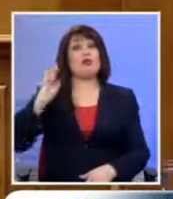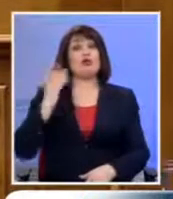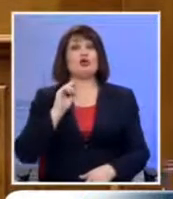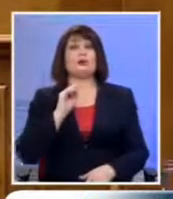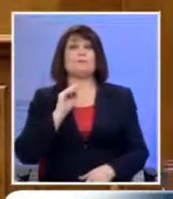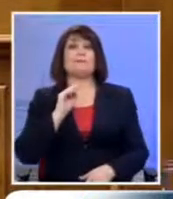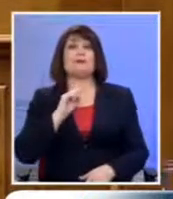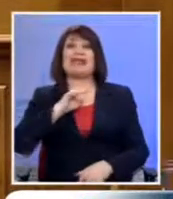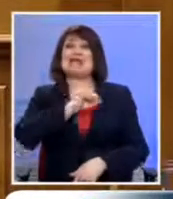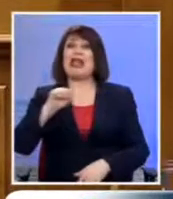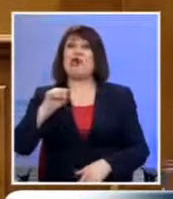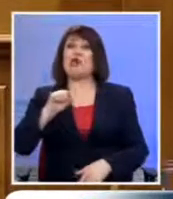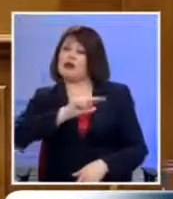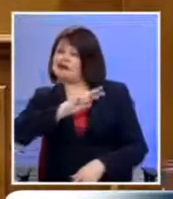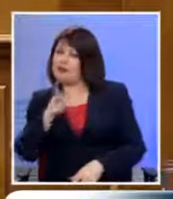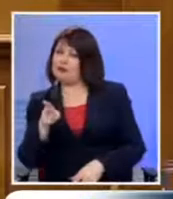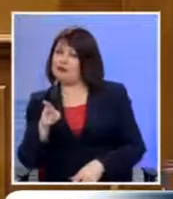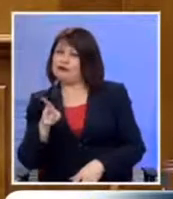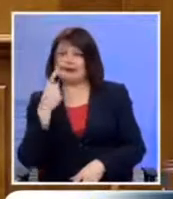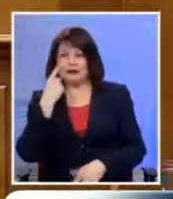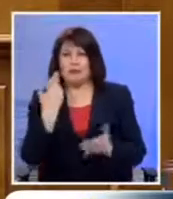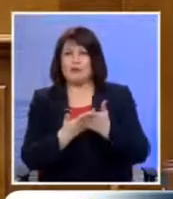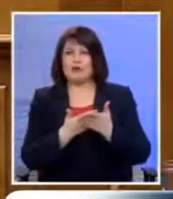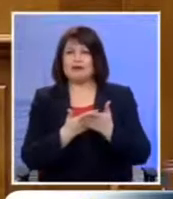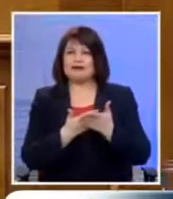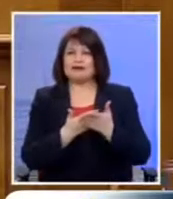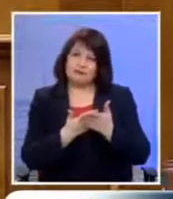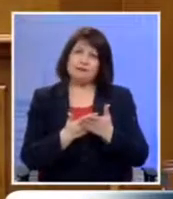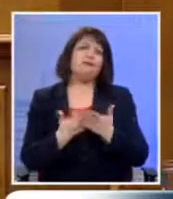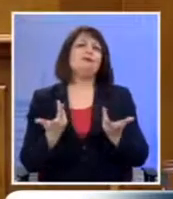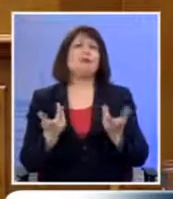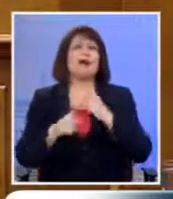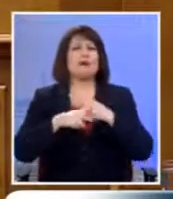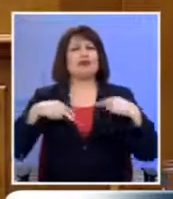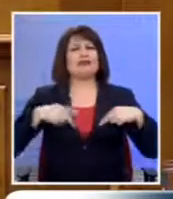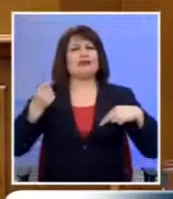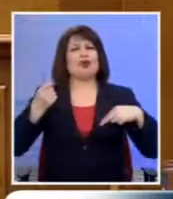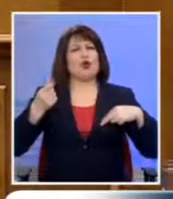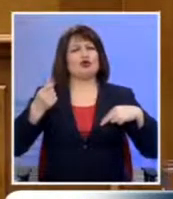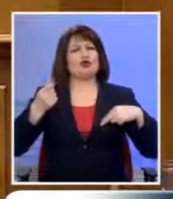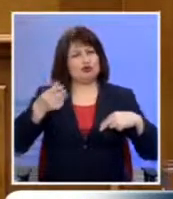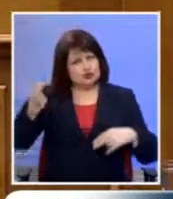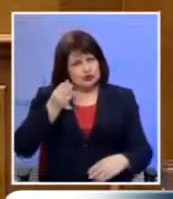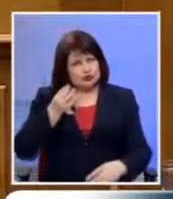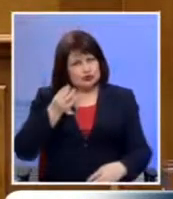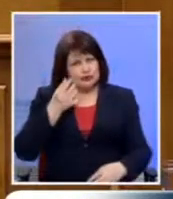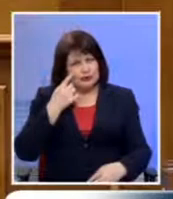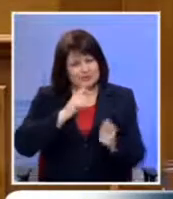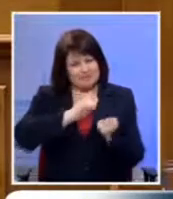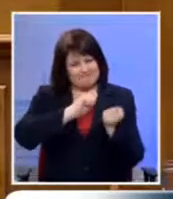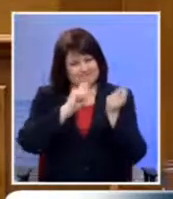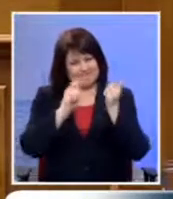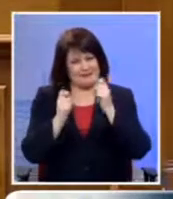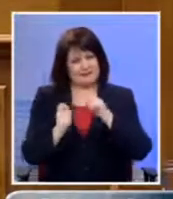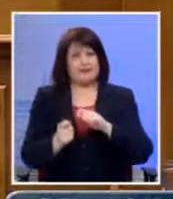απαντήθηκε από τον κύριο Σταϊκούρα, όπου αποδείκνυε η απάντηση τότε του κυρίου Σταϊκούρα ότι ακριβώς υπήρξε αυτή η μετάσταση